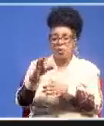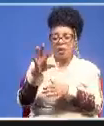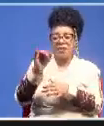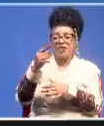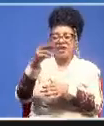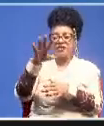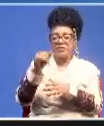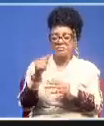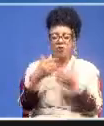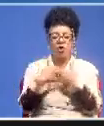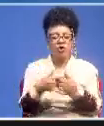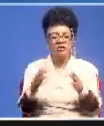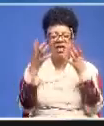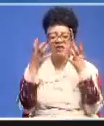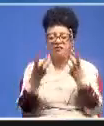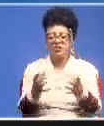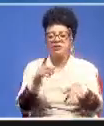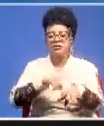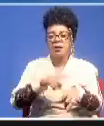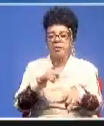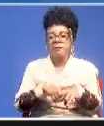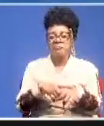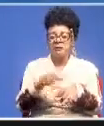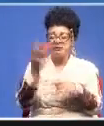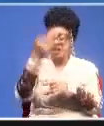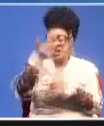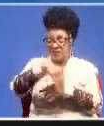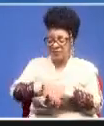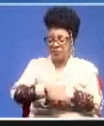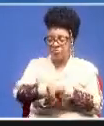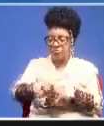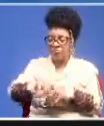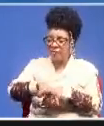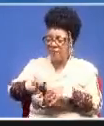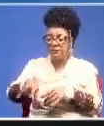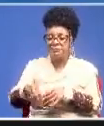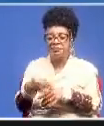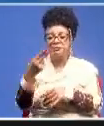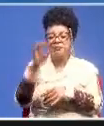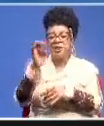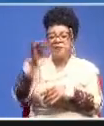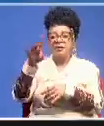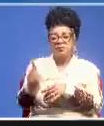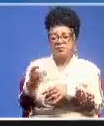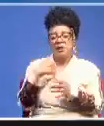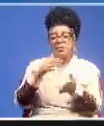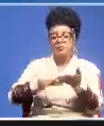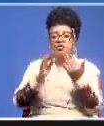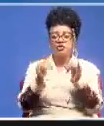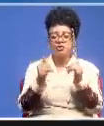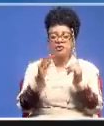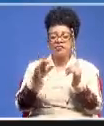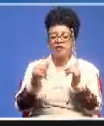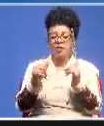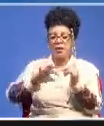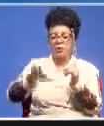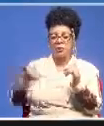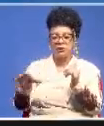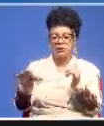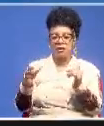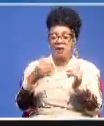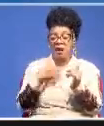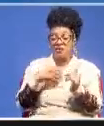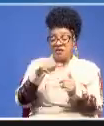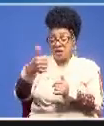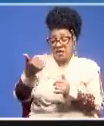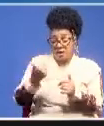hasara kubwa baada ya mashamba yao kushambuliwa na ndovu. Navyo tufahamisha Hemed Abdalla na taarifa kutoka county, kuna msichana ambaye alikuwa